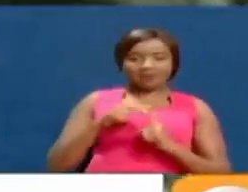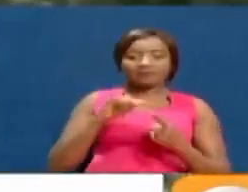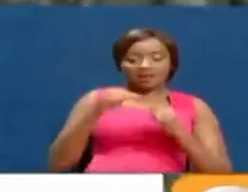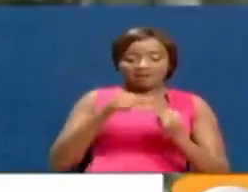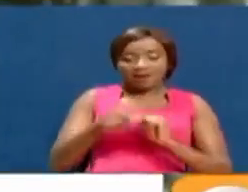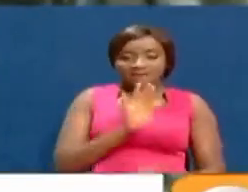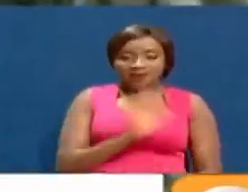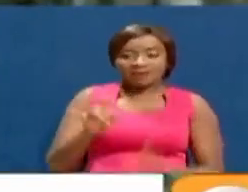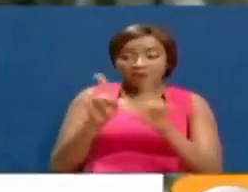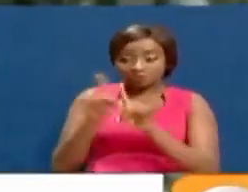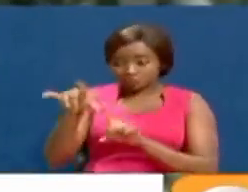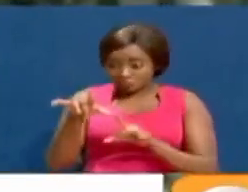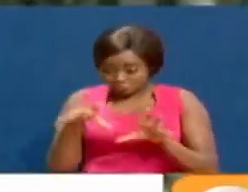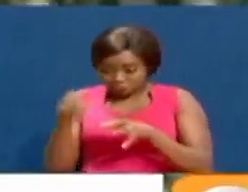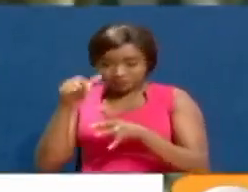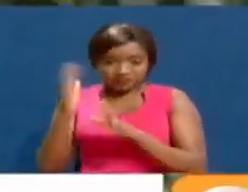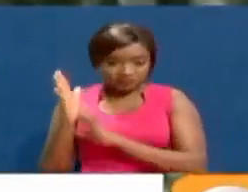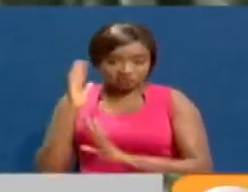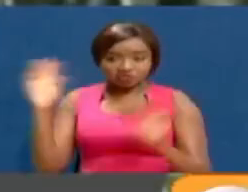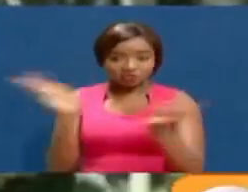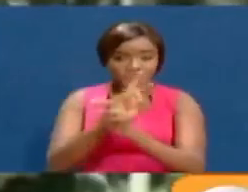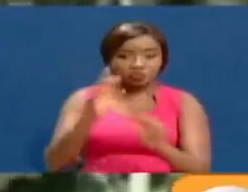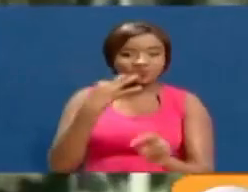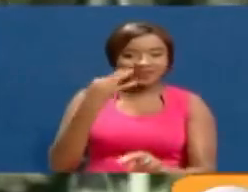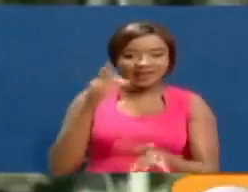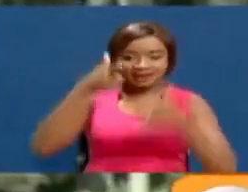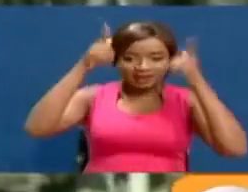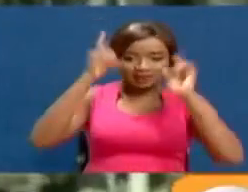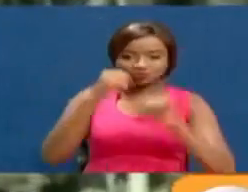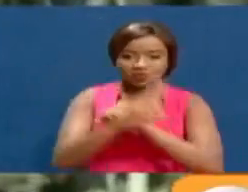300 walioibwa katika shambulizi hilo. Hassan Mugambi, Nipashe Weekendi.